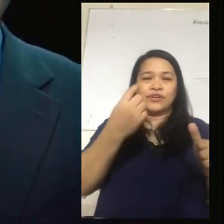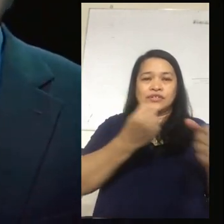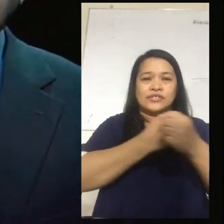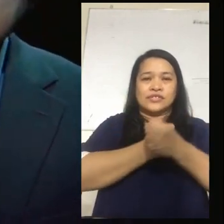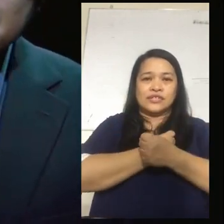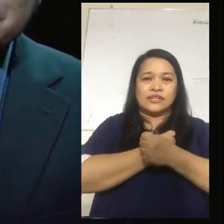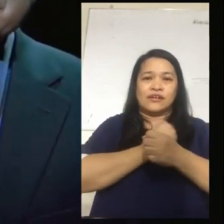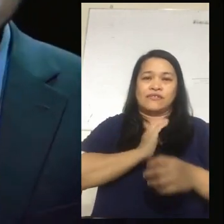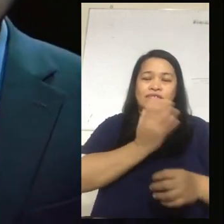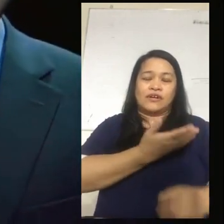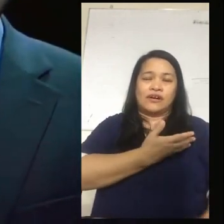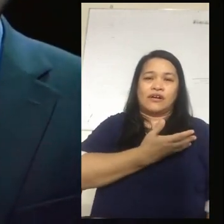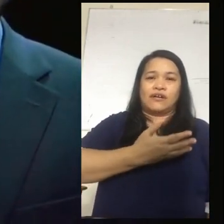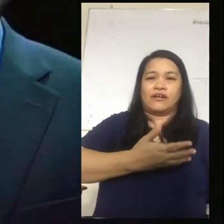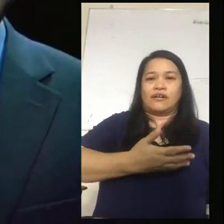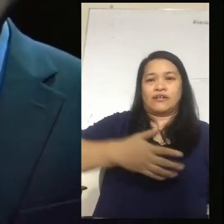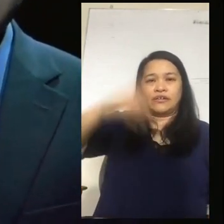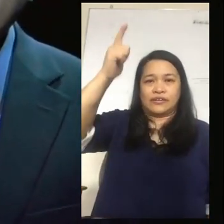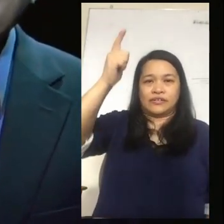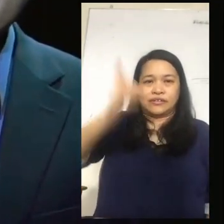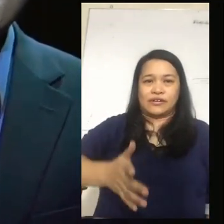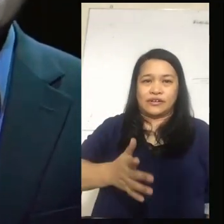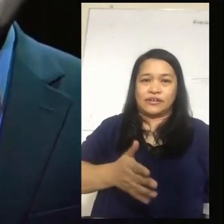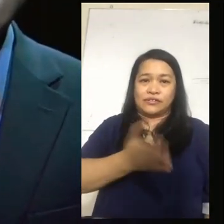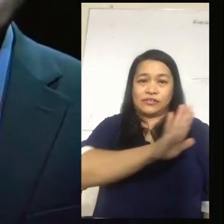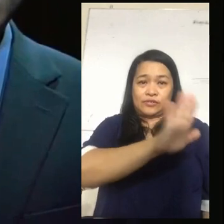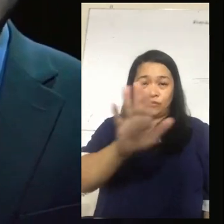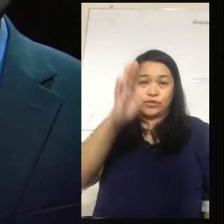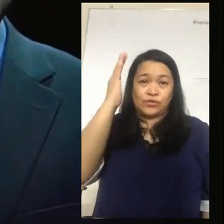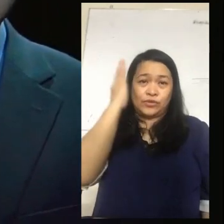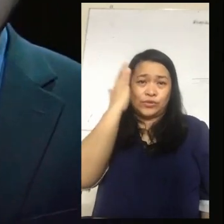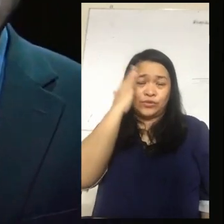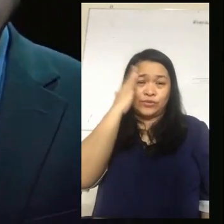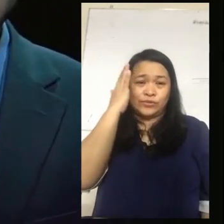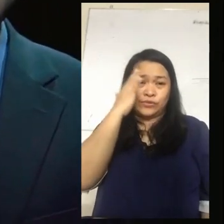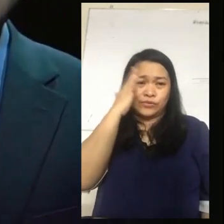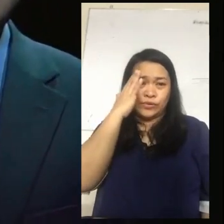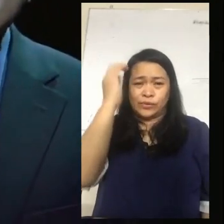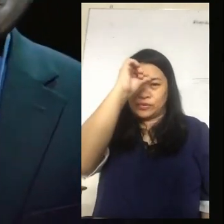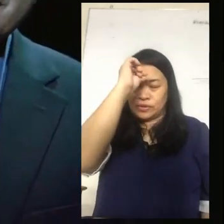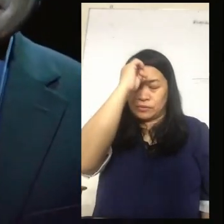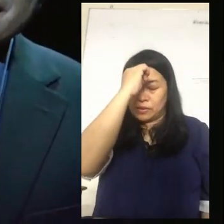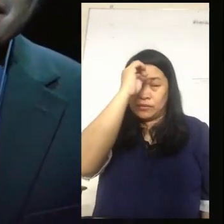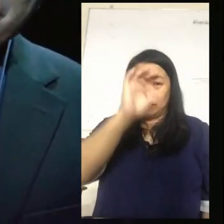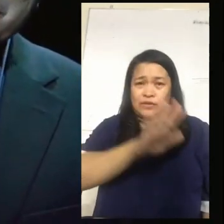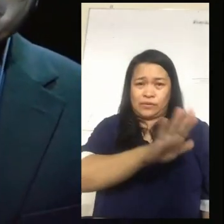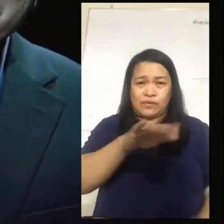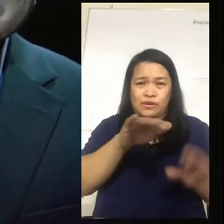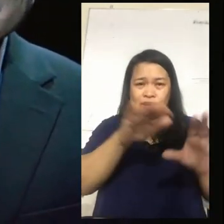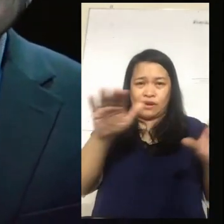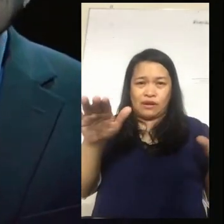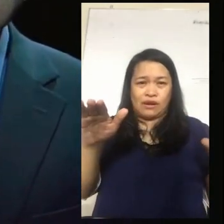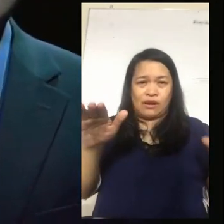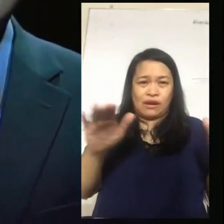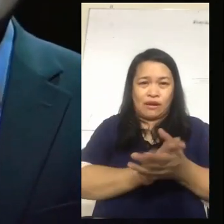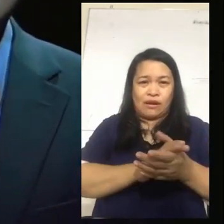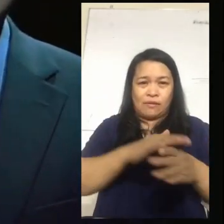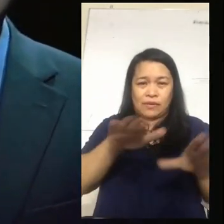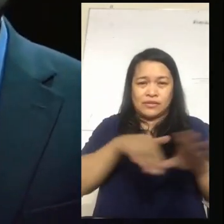sa ating Panginoon. Kina maalala nyo, kayo pong mga may asawa na, nung liniligawan nyo ang misis